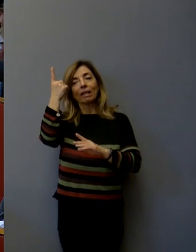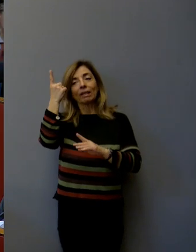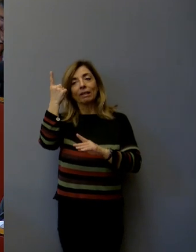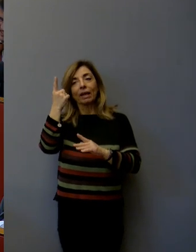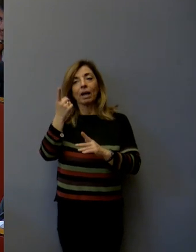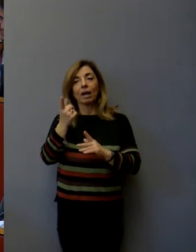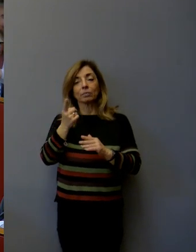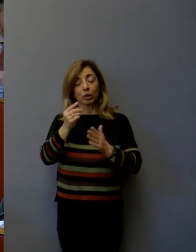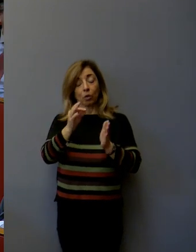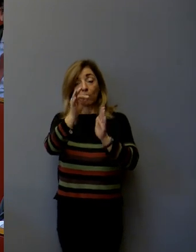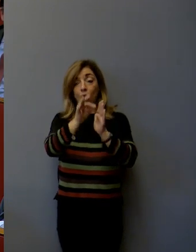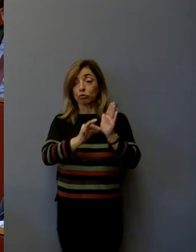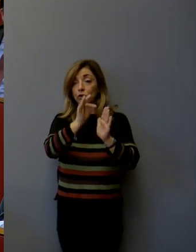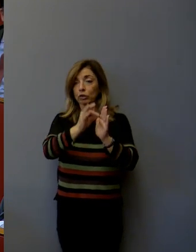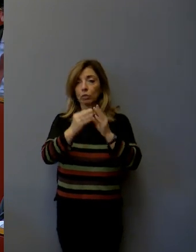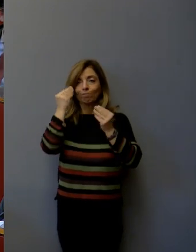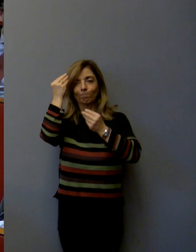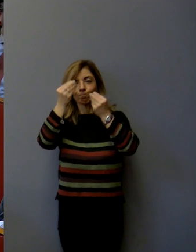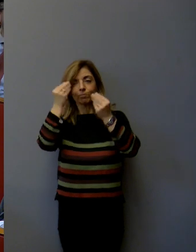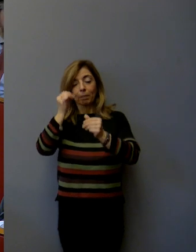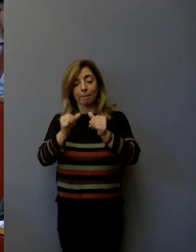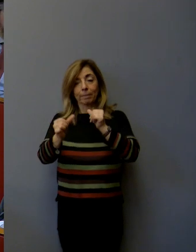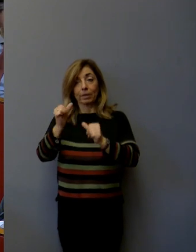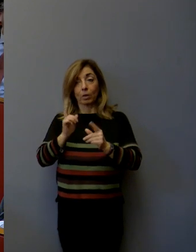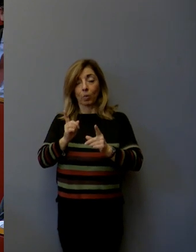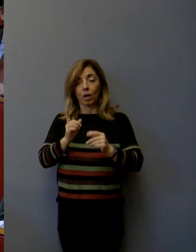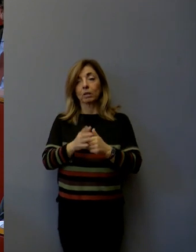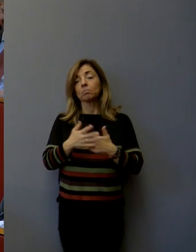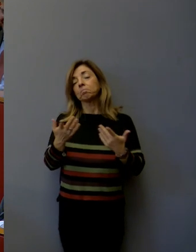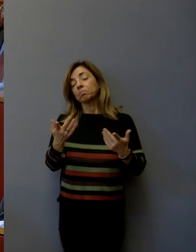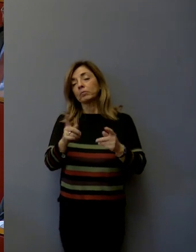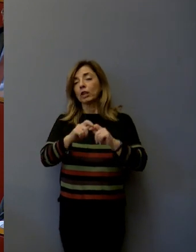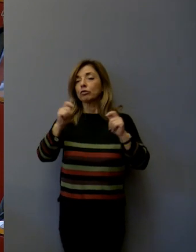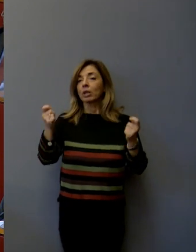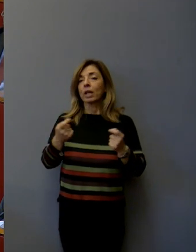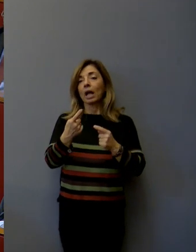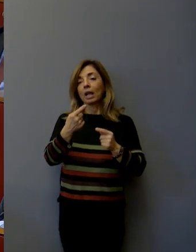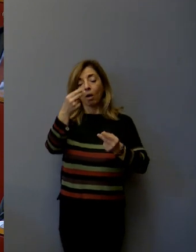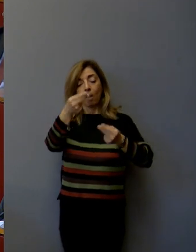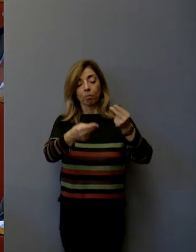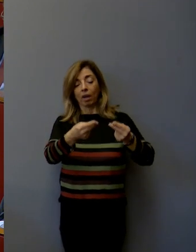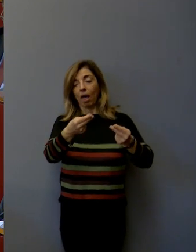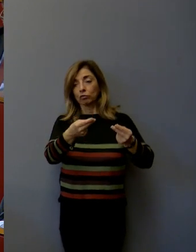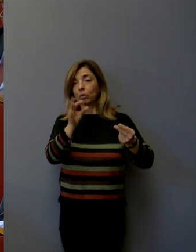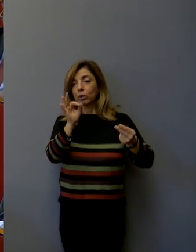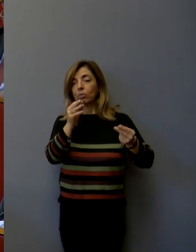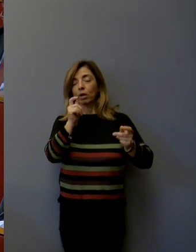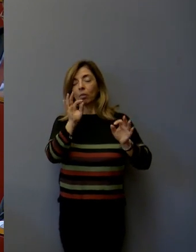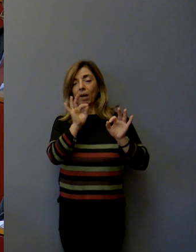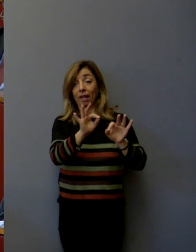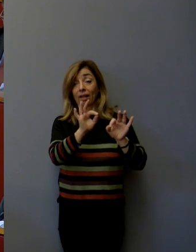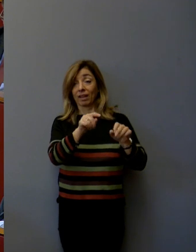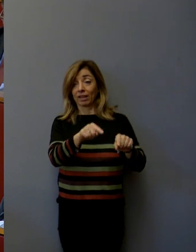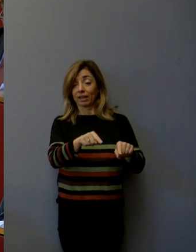costruzione di questi ordini del giorno in più in generale da una critica di questo bilancio precisando che il